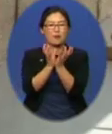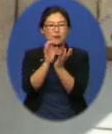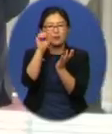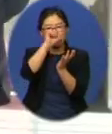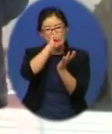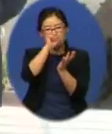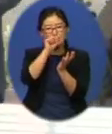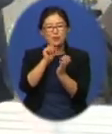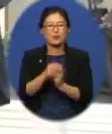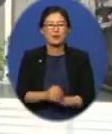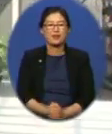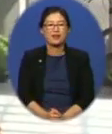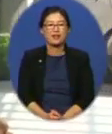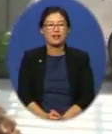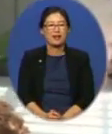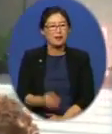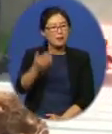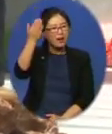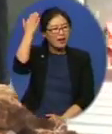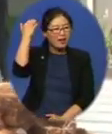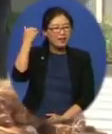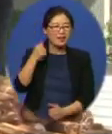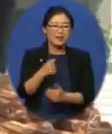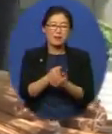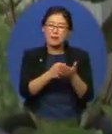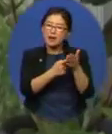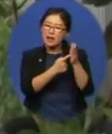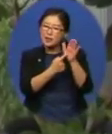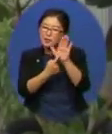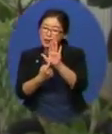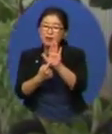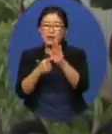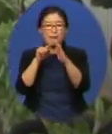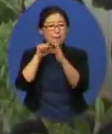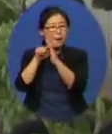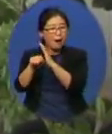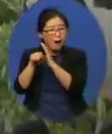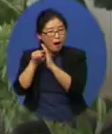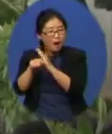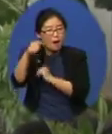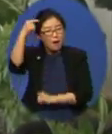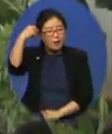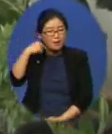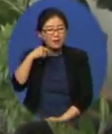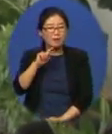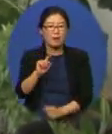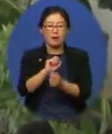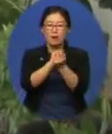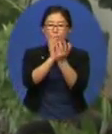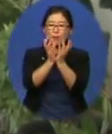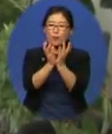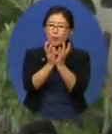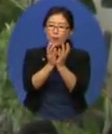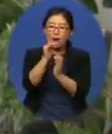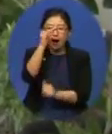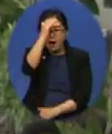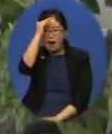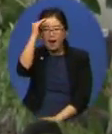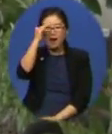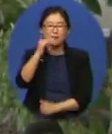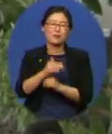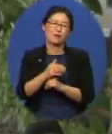그래서 예전에 그 전시회를 가서 보니까 꽃을 보면서 굉장히 행복하다는 것을